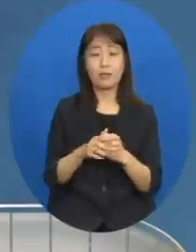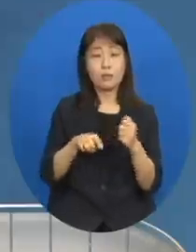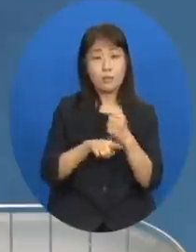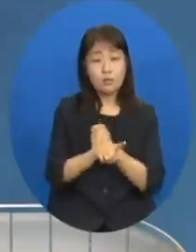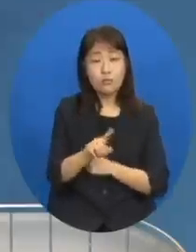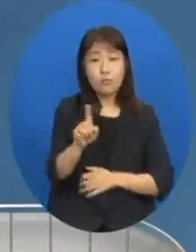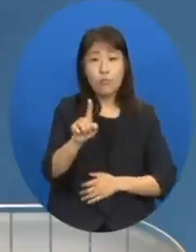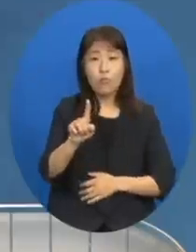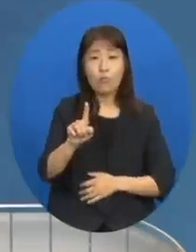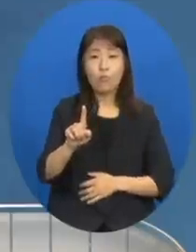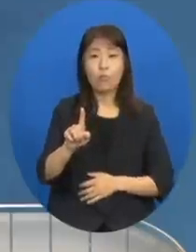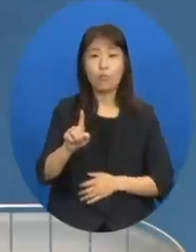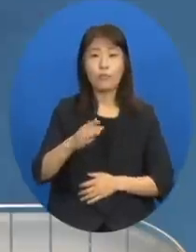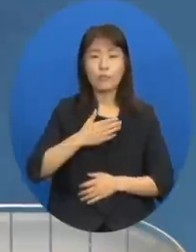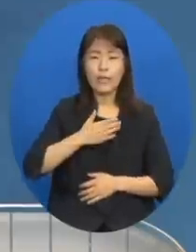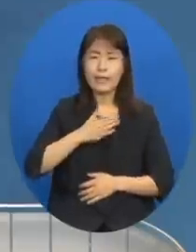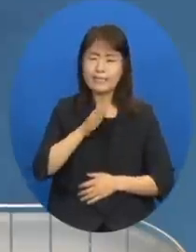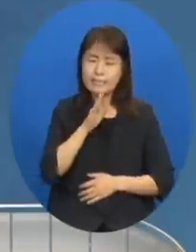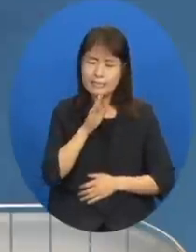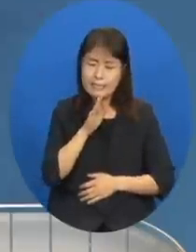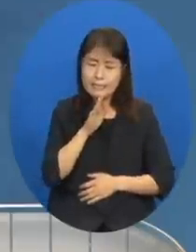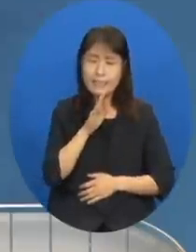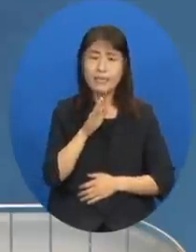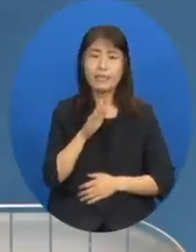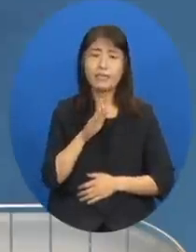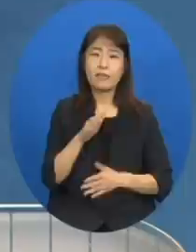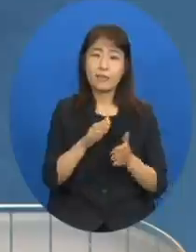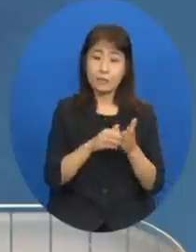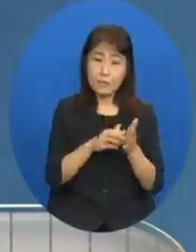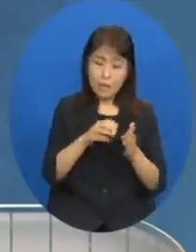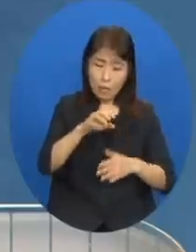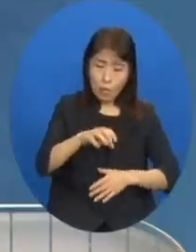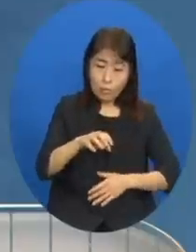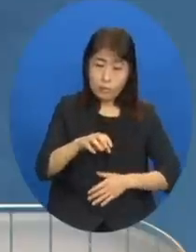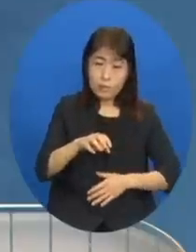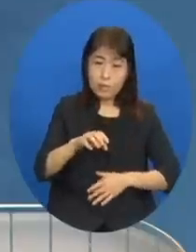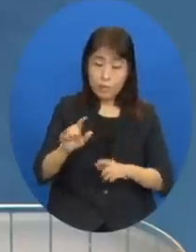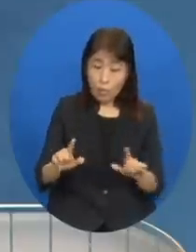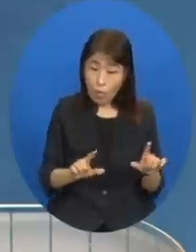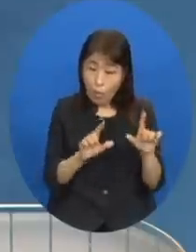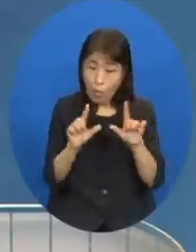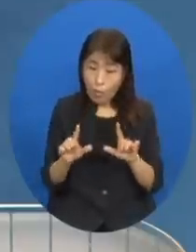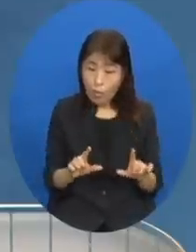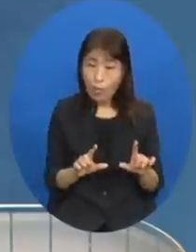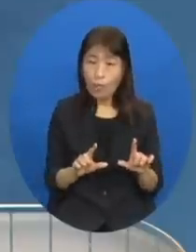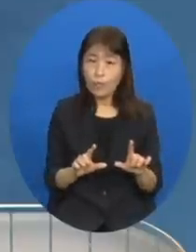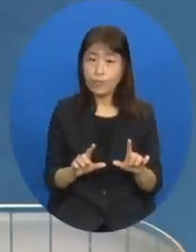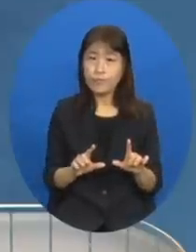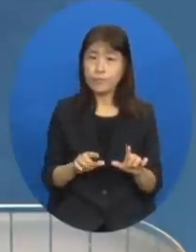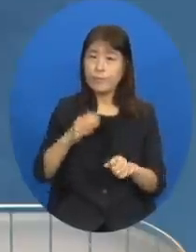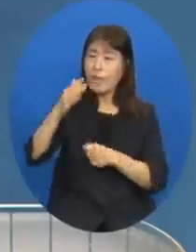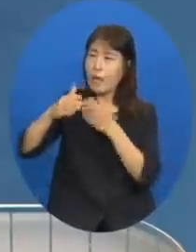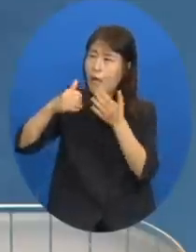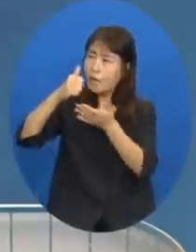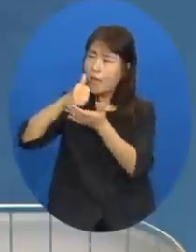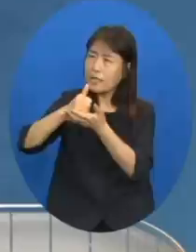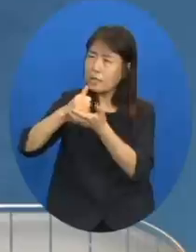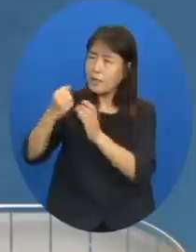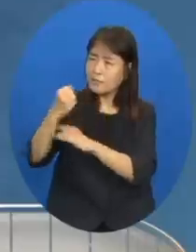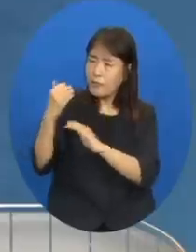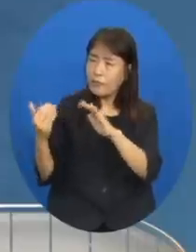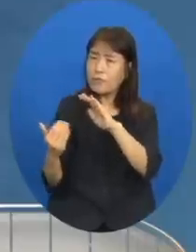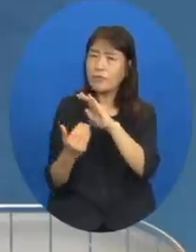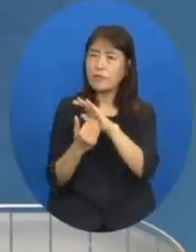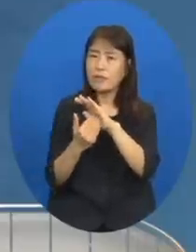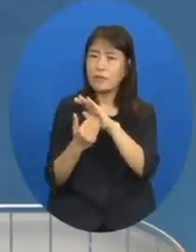내가 진짜 은밀한 곳에 거하고 그리고 하나님의 전능하신 그를 아래